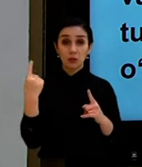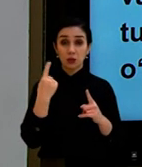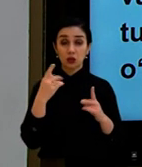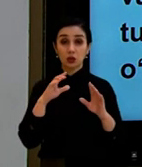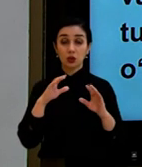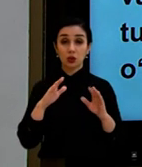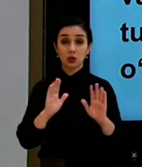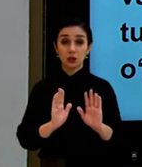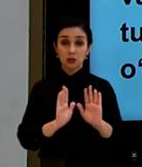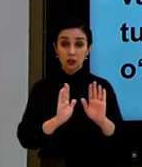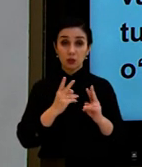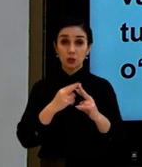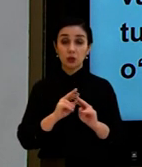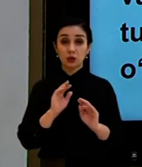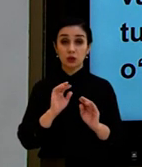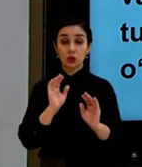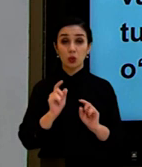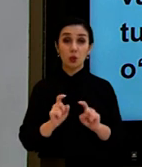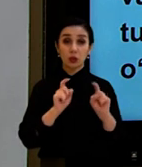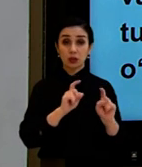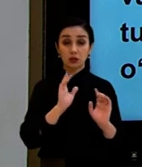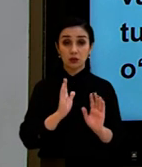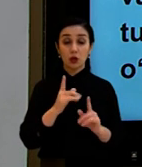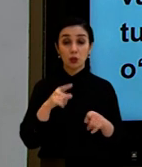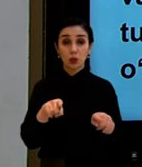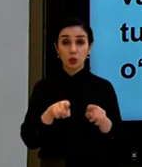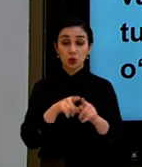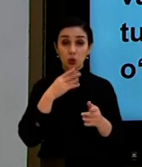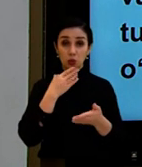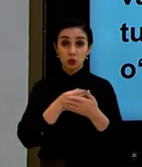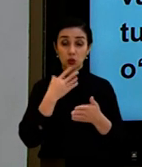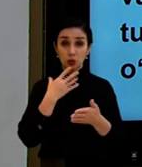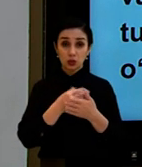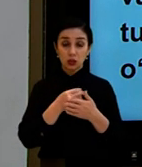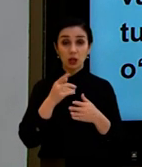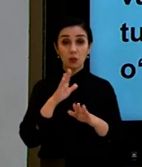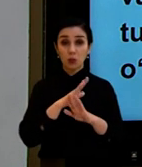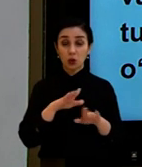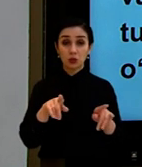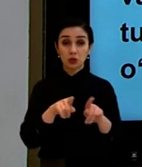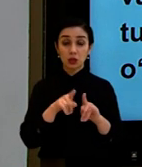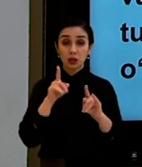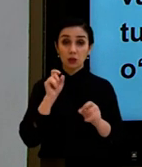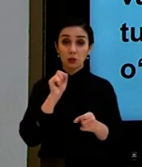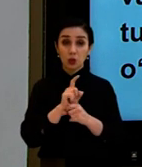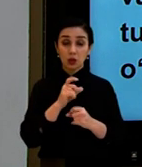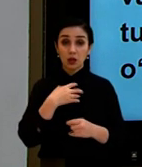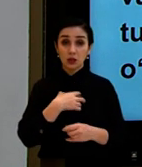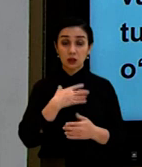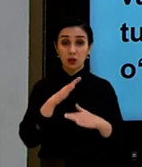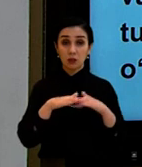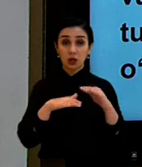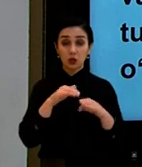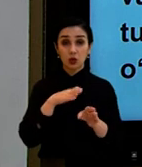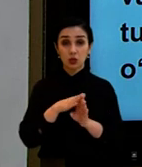birinchi o'rinbosar zimmasiga o'tadi. Bu ham o'z-o'zidan bo'lmasdan, balki buyruq asosida